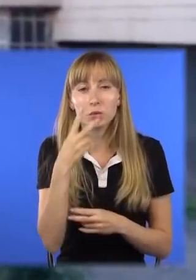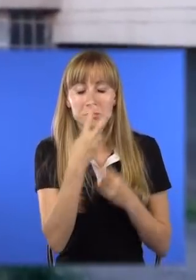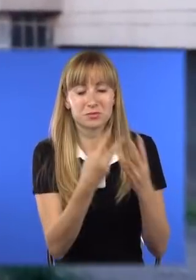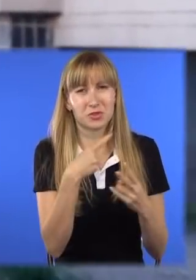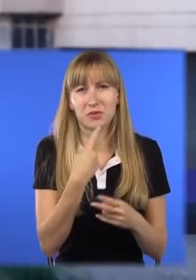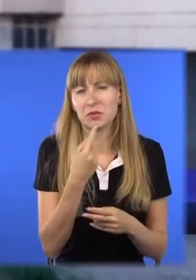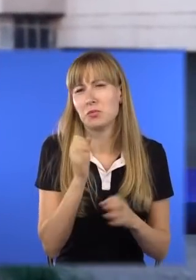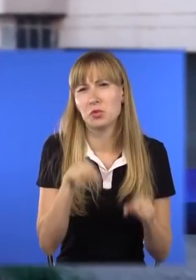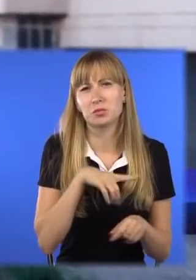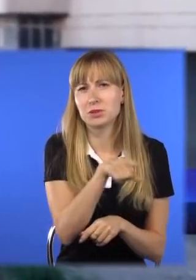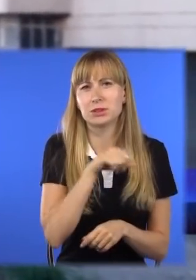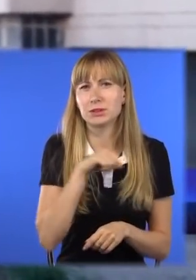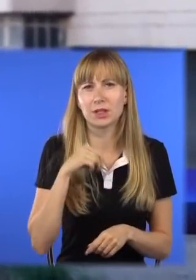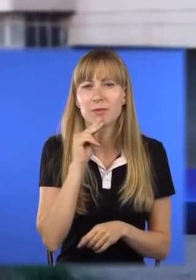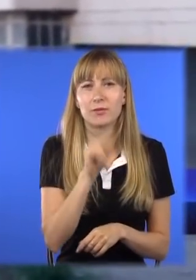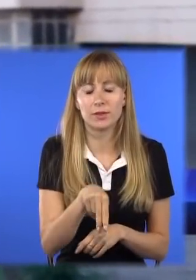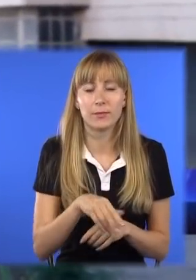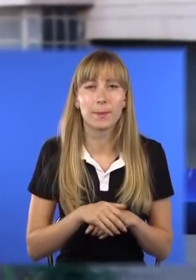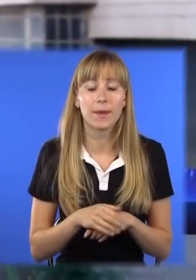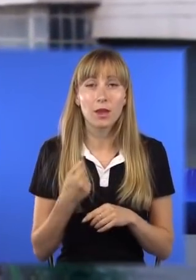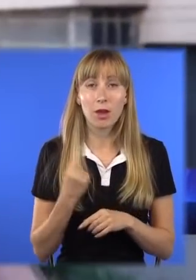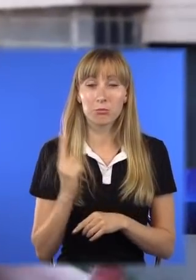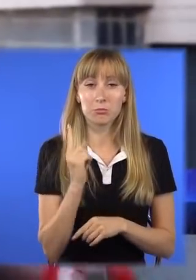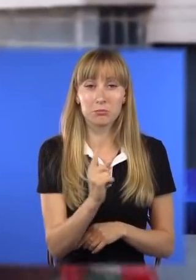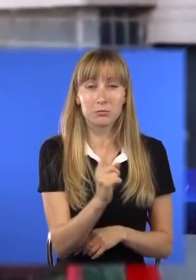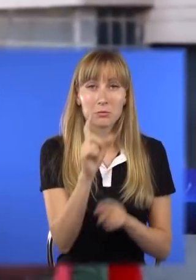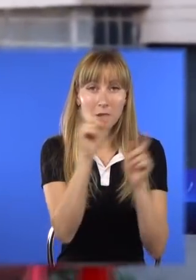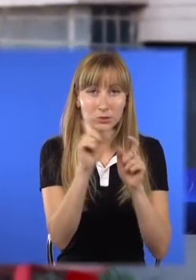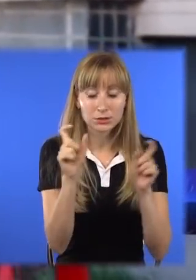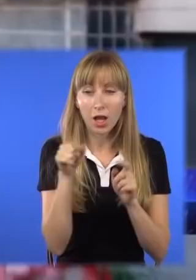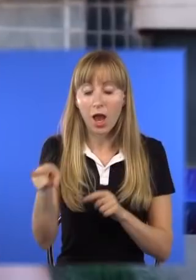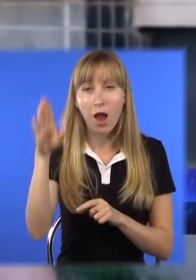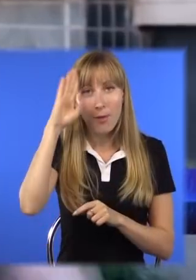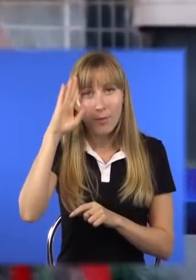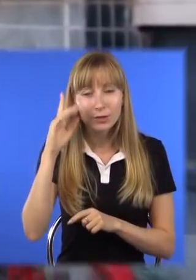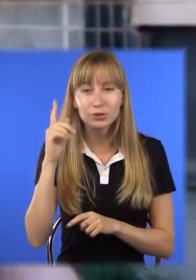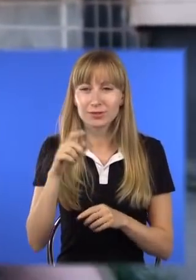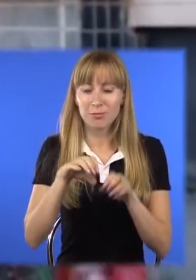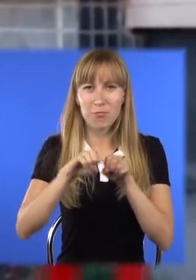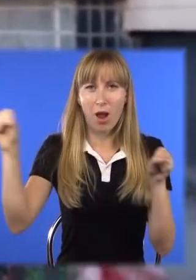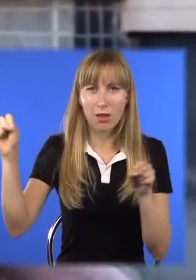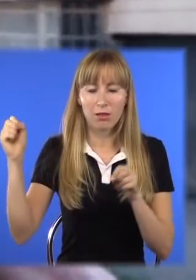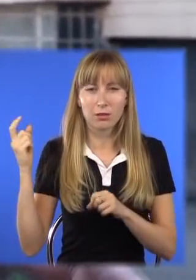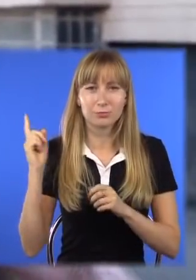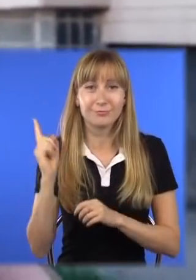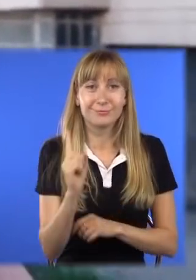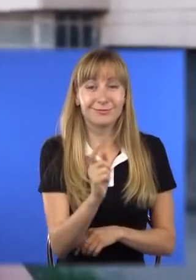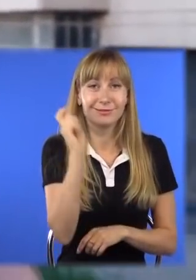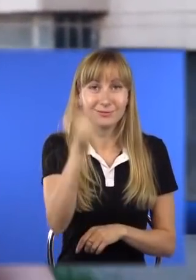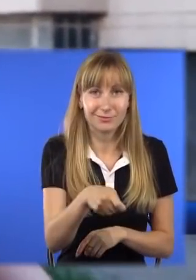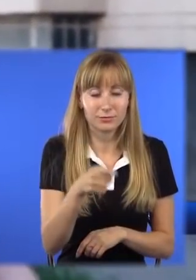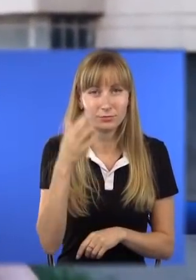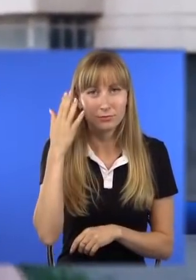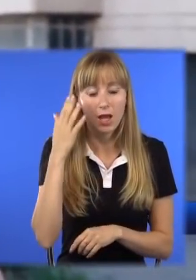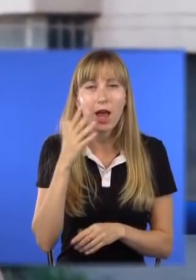йшла з магазину, він прыгнув на цю собаку, от з такою палкою. Катався на ній, як на